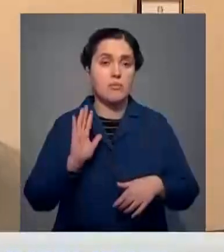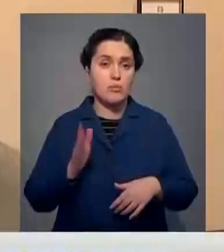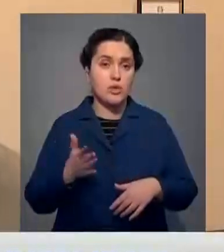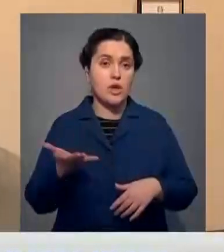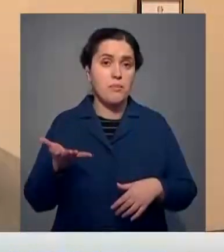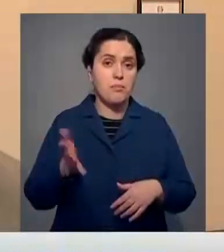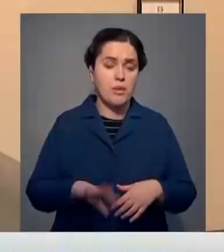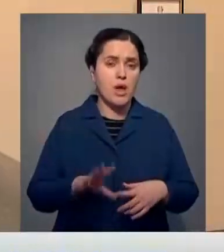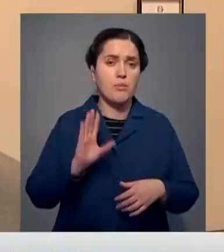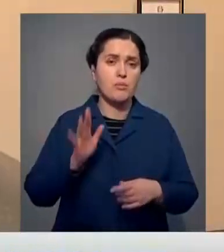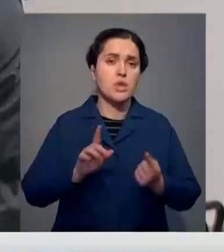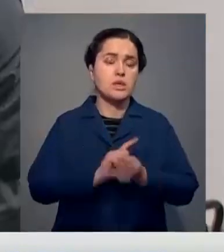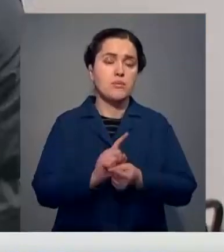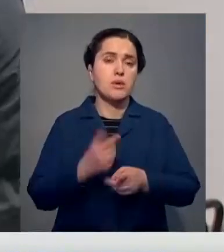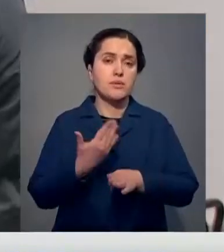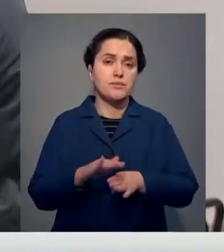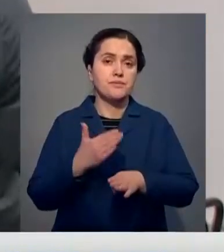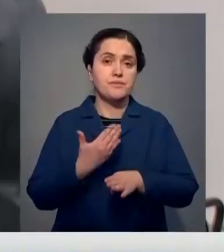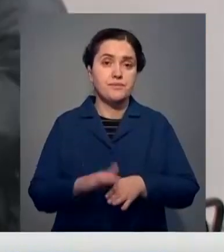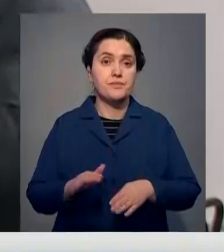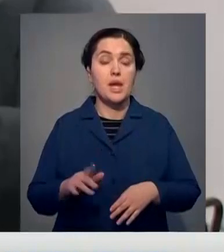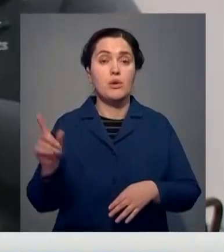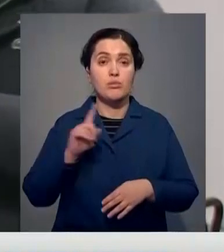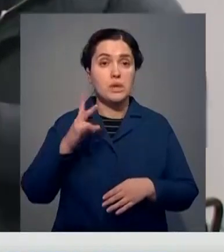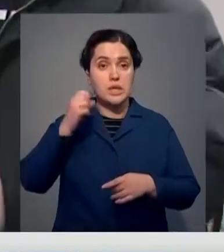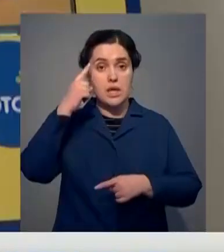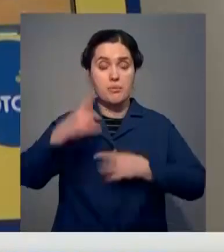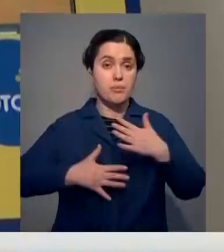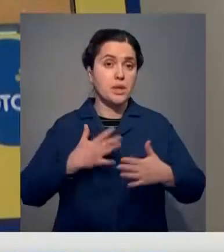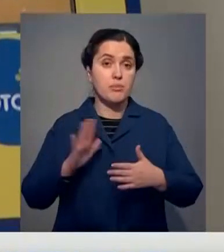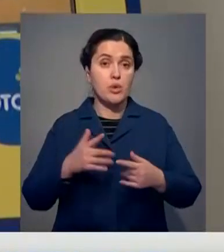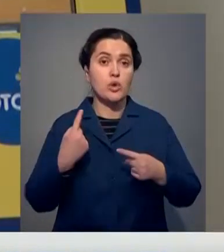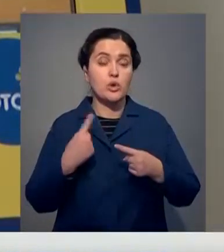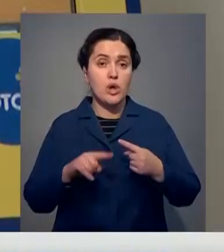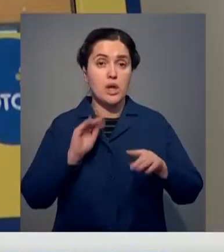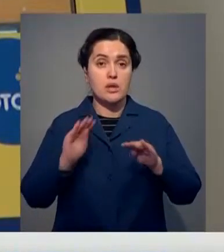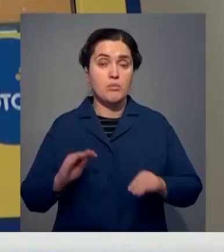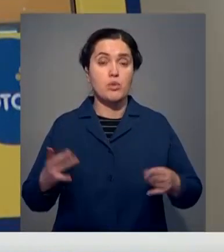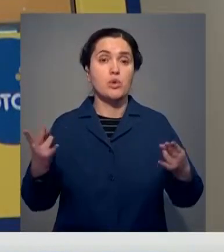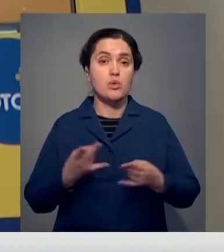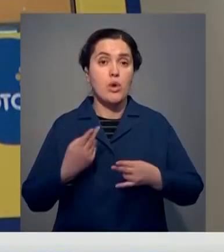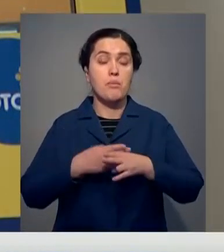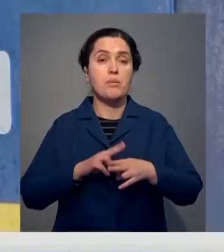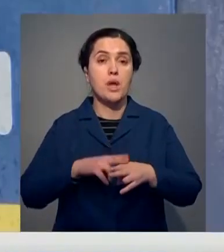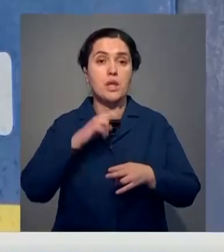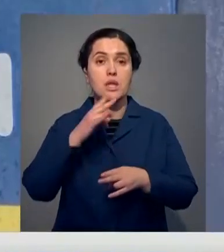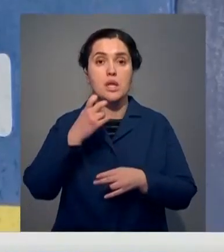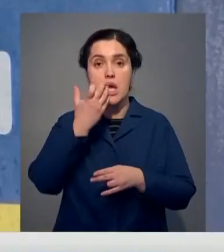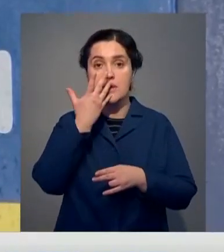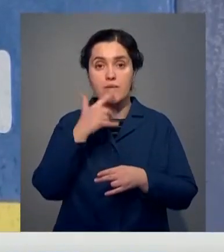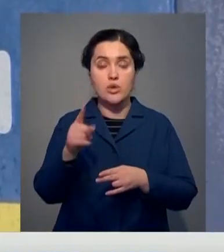все будет приходить в более цивилизованный вид. Чтобы случайно не перепутать лотоматик с другим устройством, необходимо обратить внимание на цвет.